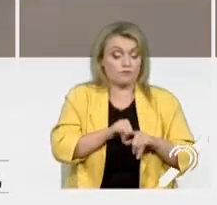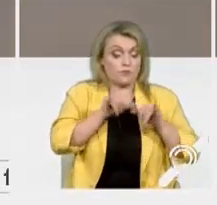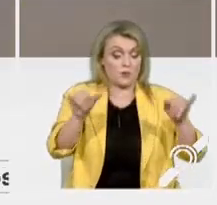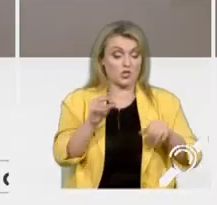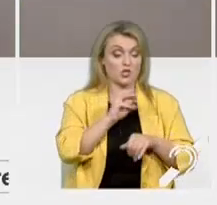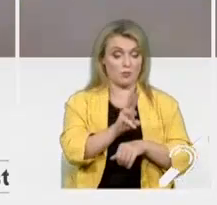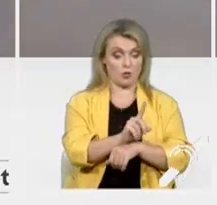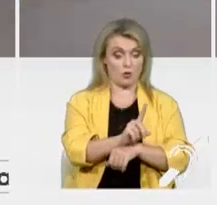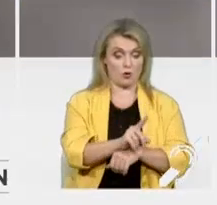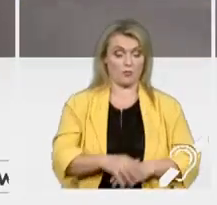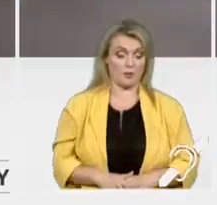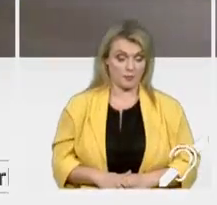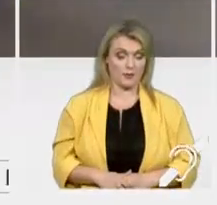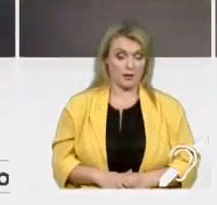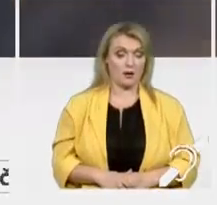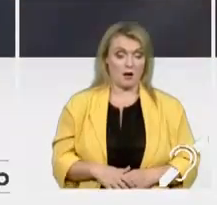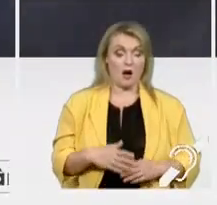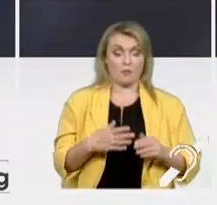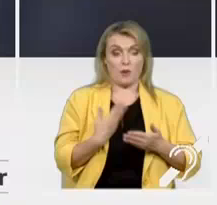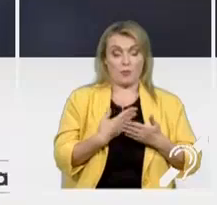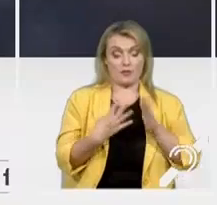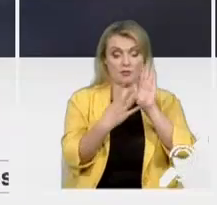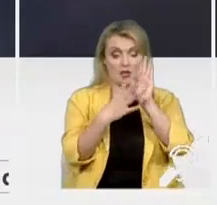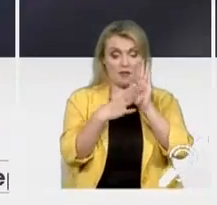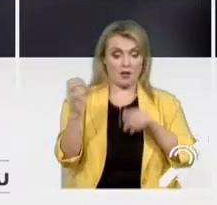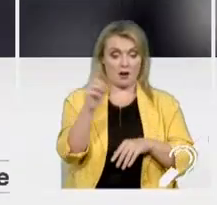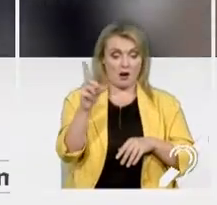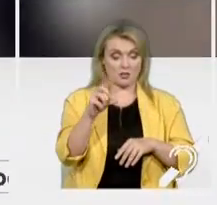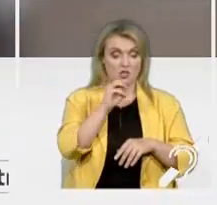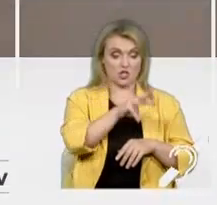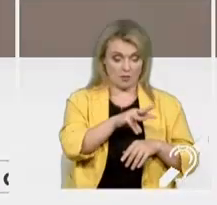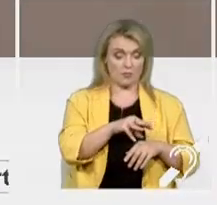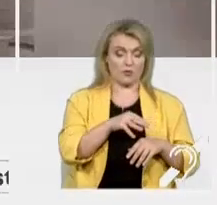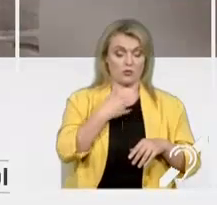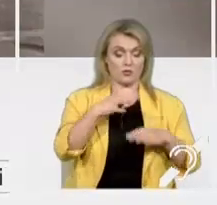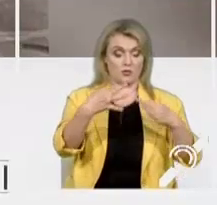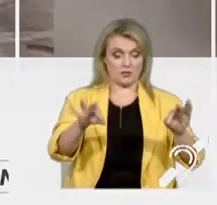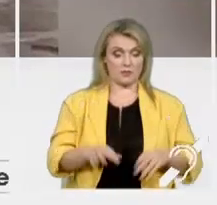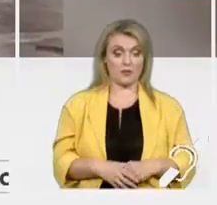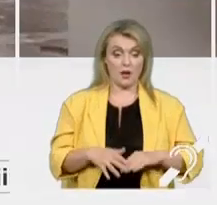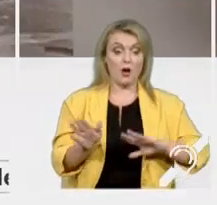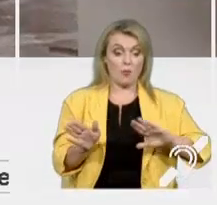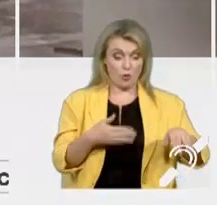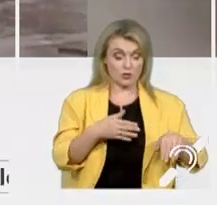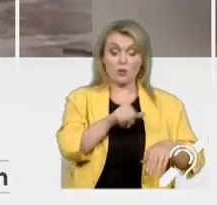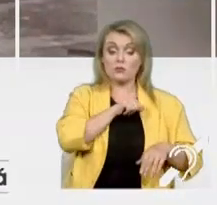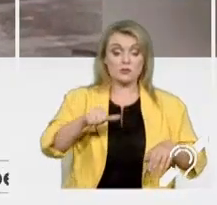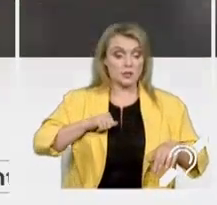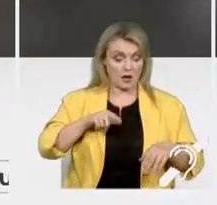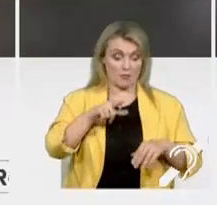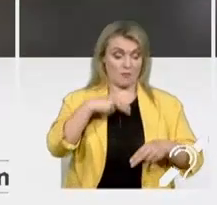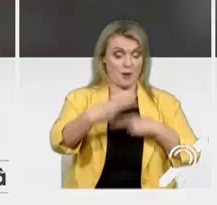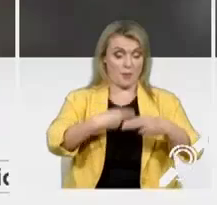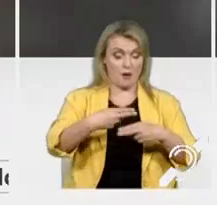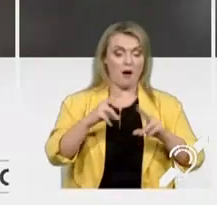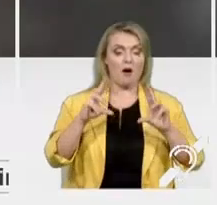litri alcool în aerul expirat, adică de aproape 9 ori mai mult decât maximul prevăzut de lege. În urma accidentului rutier, din fericire,